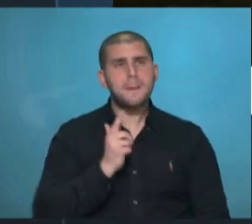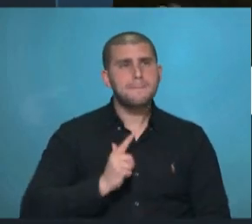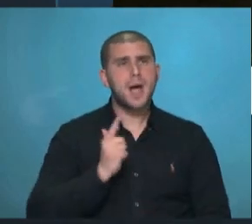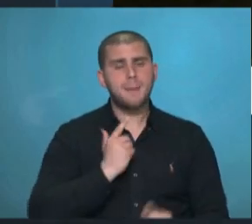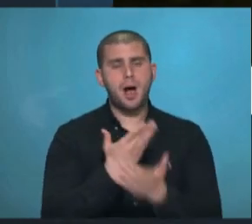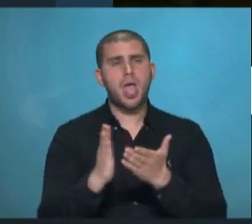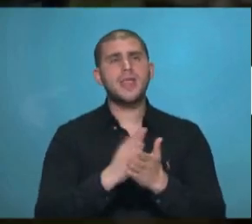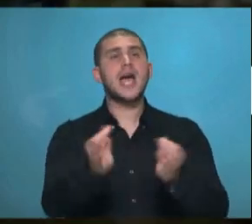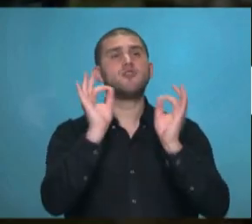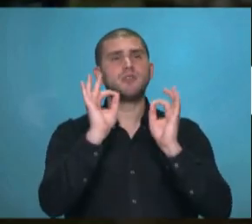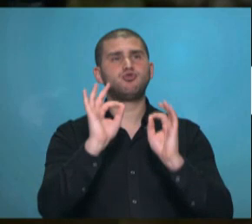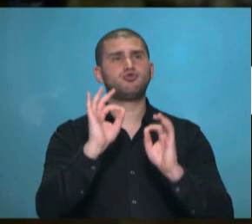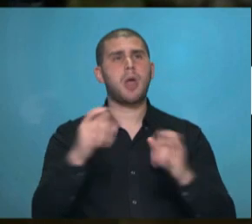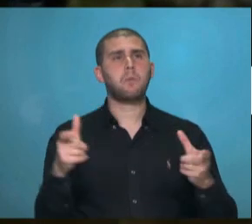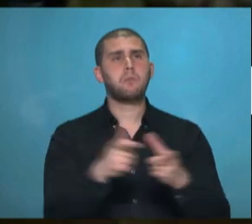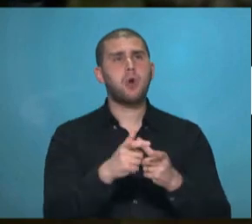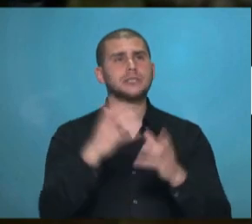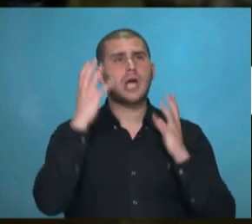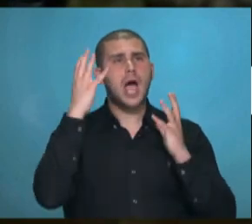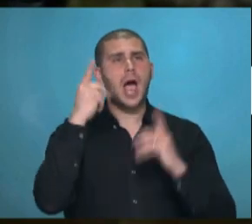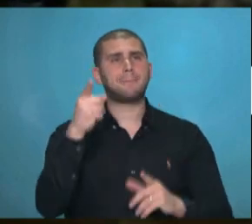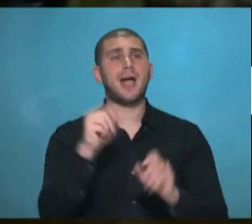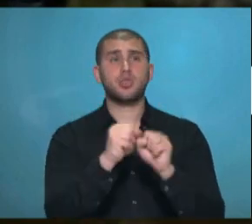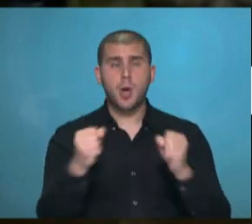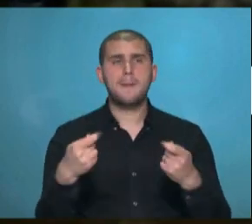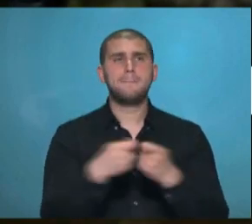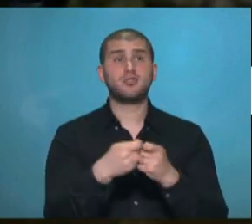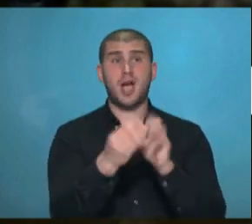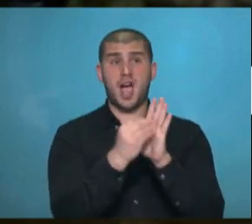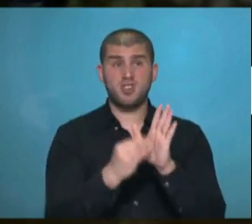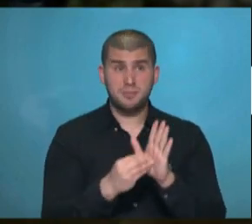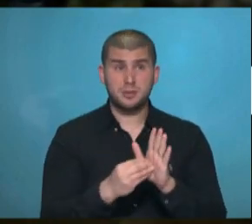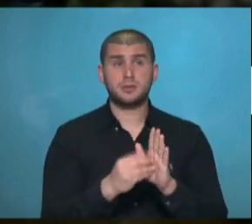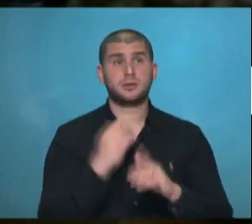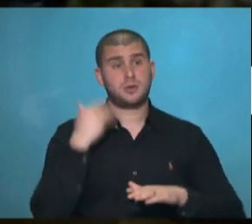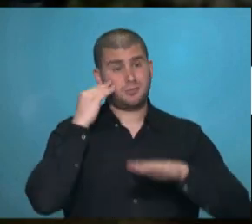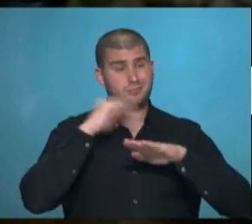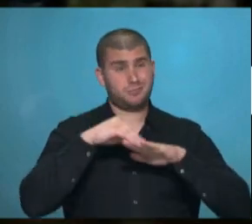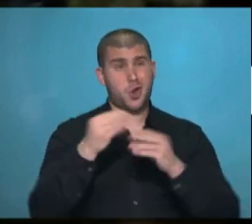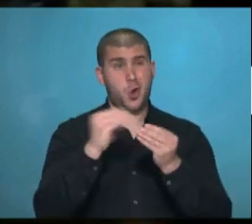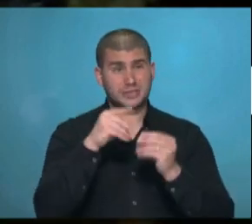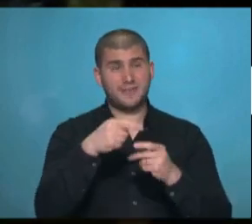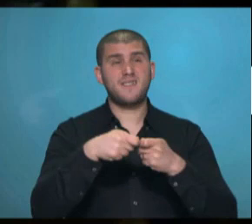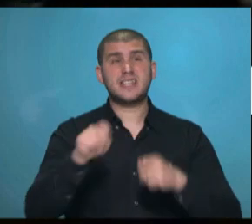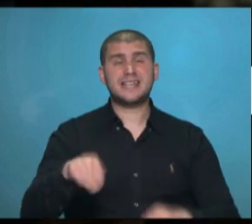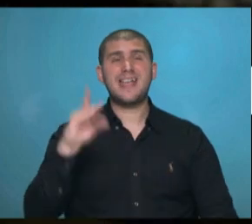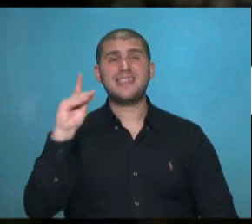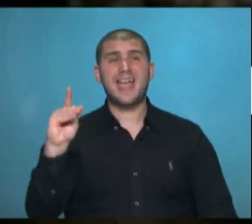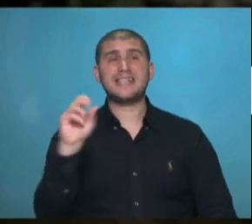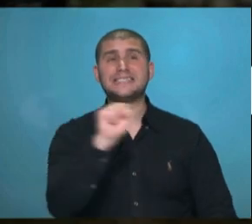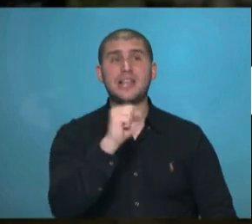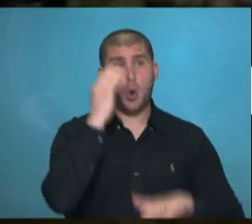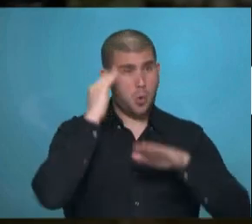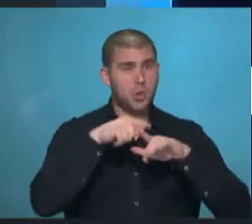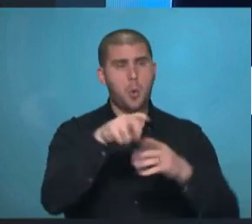להחלטה רשמית של מועצת חכמי התורה לגבי הרשימה. רק אוסיף עוד דבר אחד, חבר הכנסת דני סיידה הודיע הבוקר שהוא